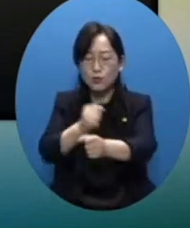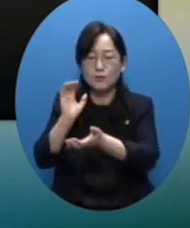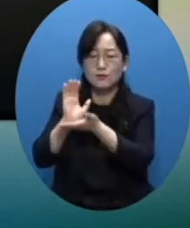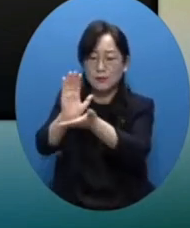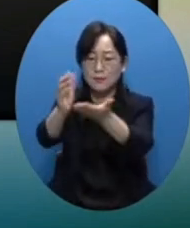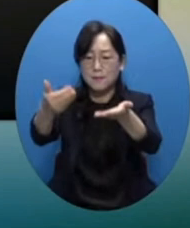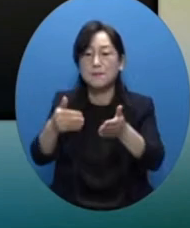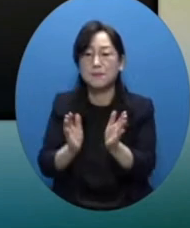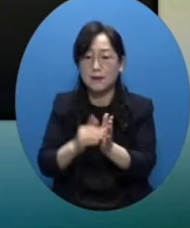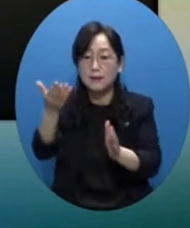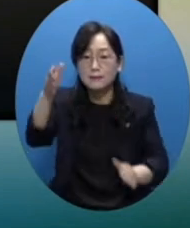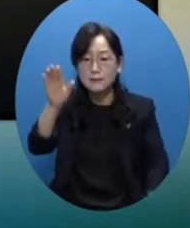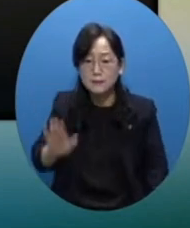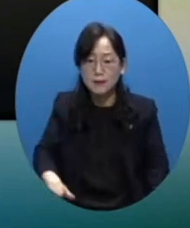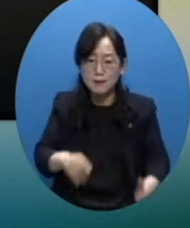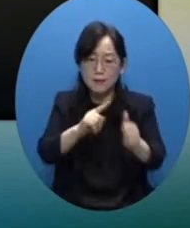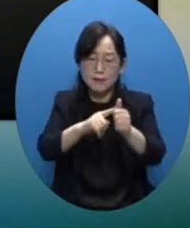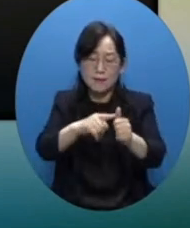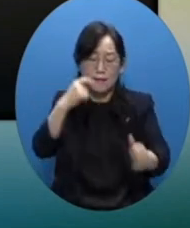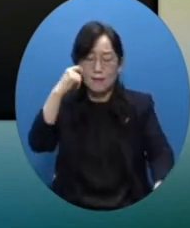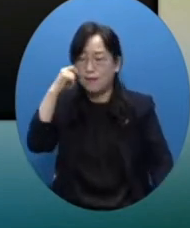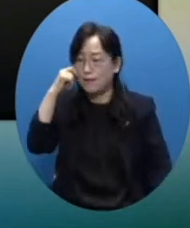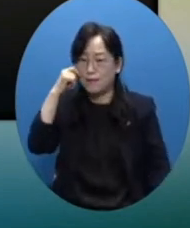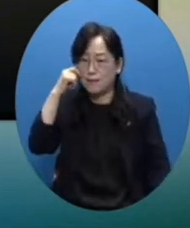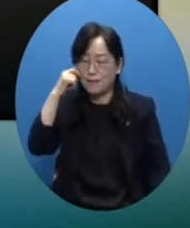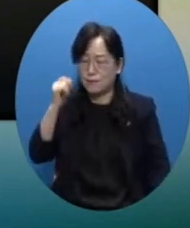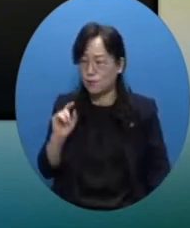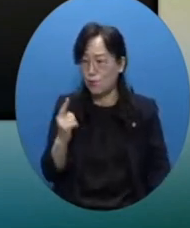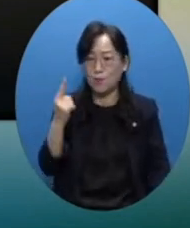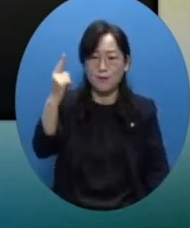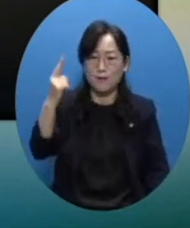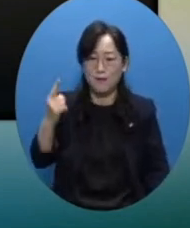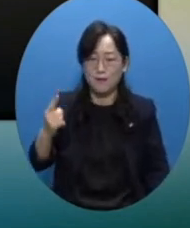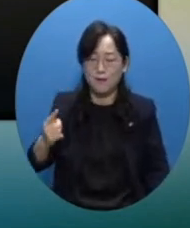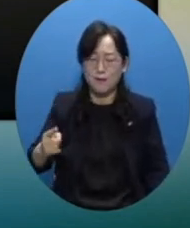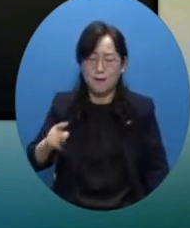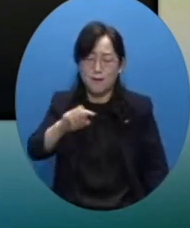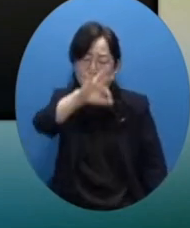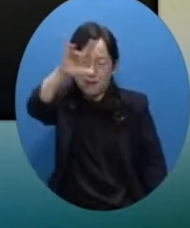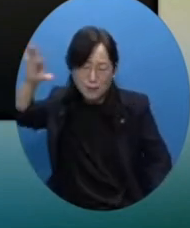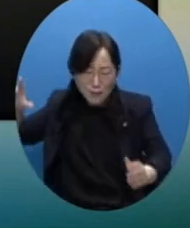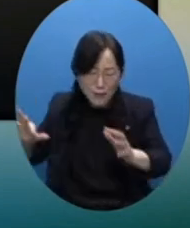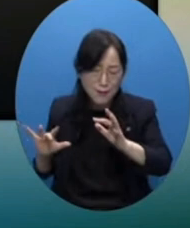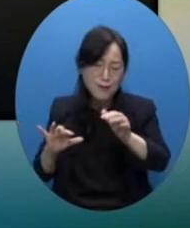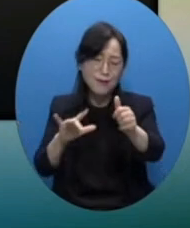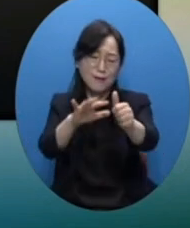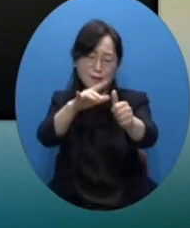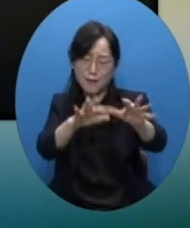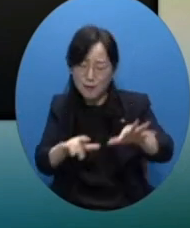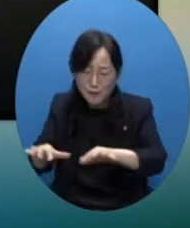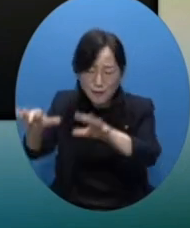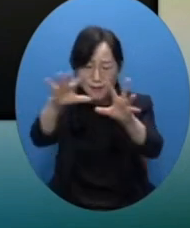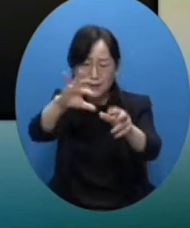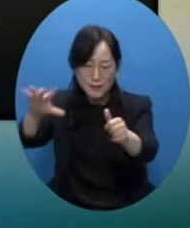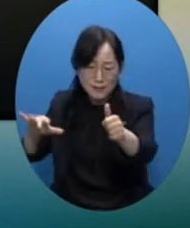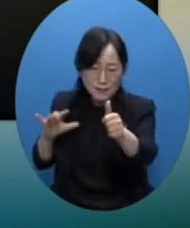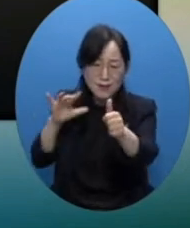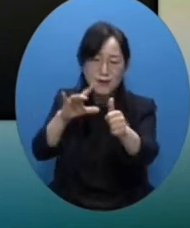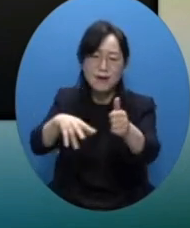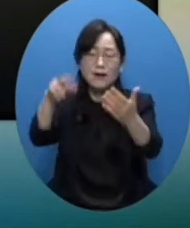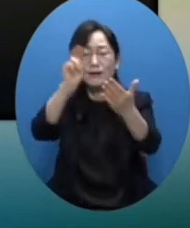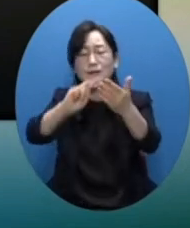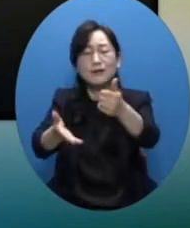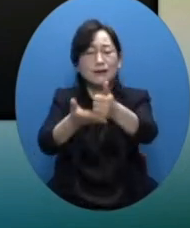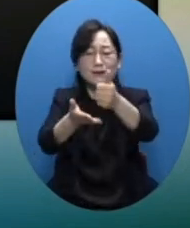너무나 인기가 많고 가는것보다 사람들이 막 몰려와서 lbs 플로르 찬양하고